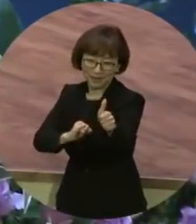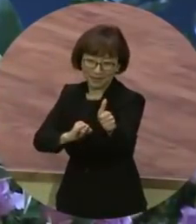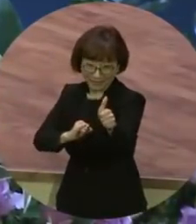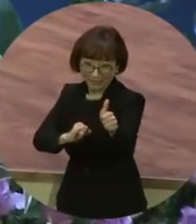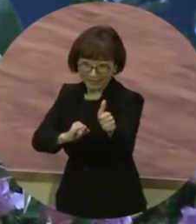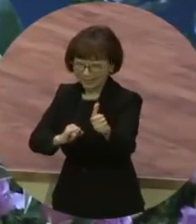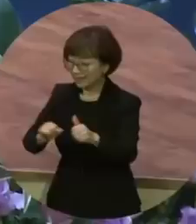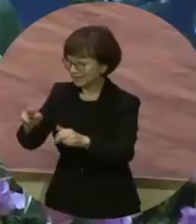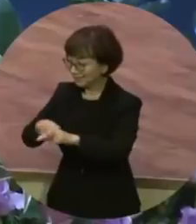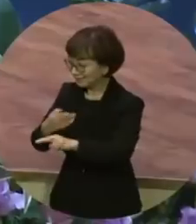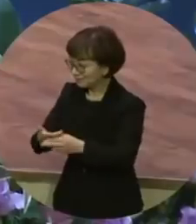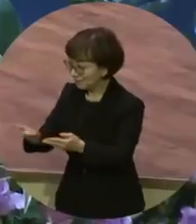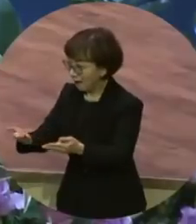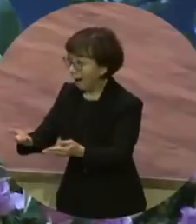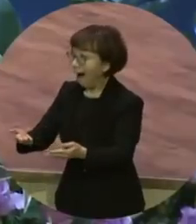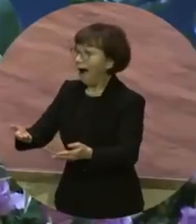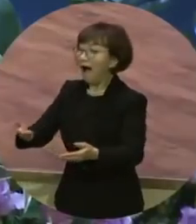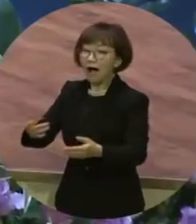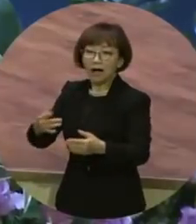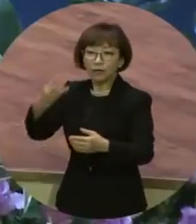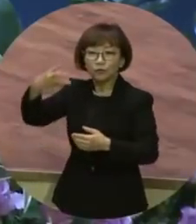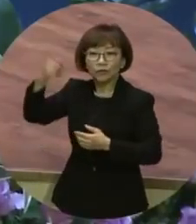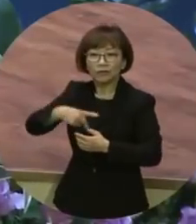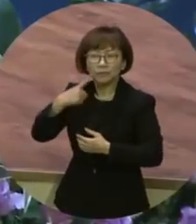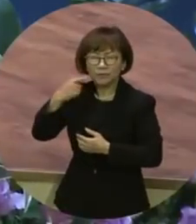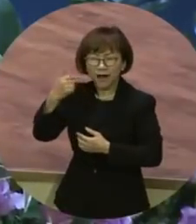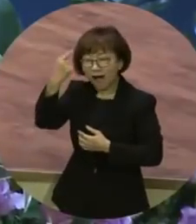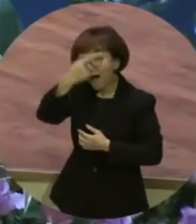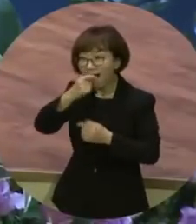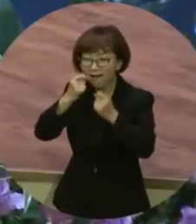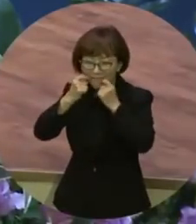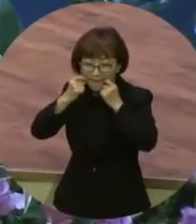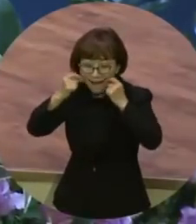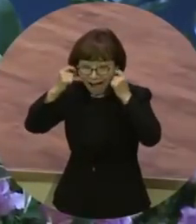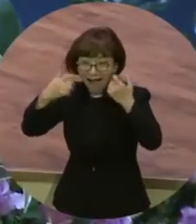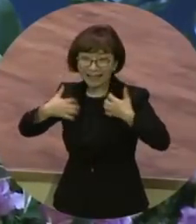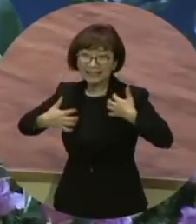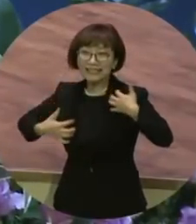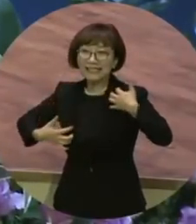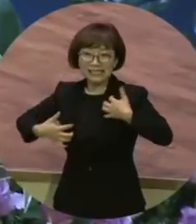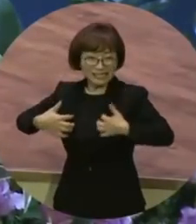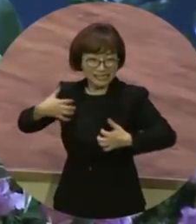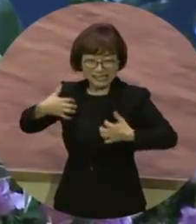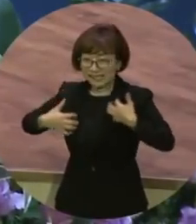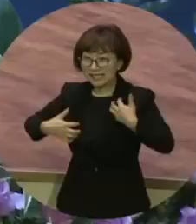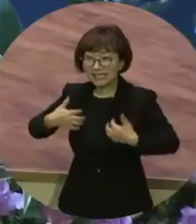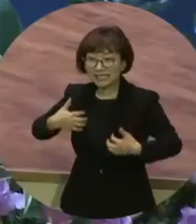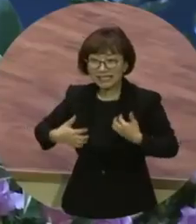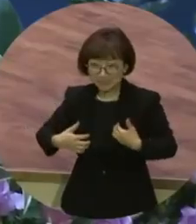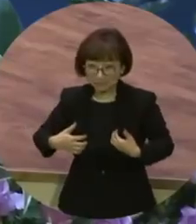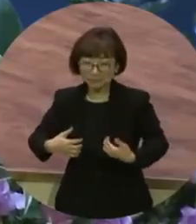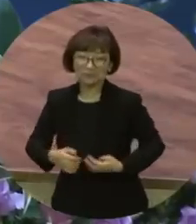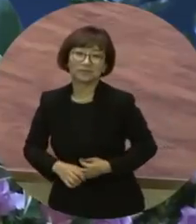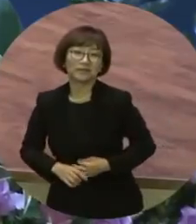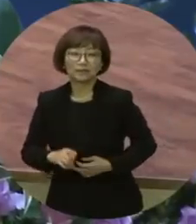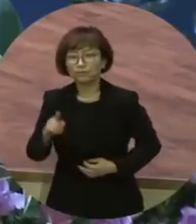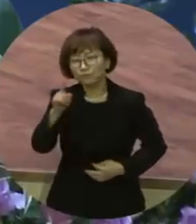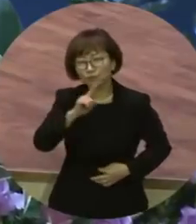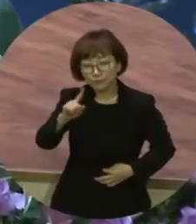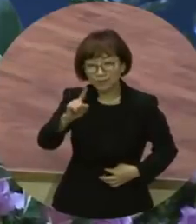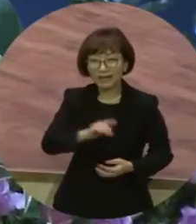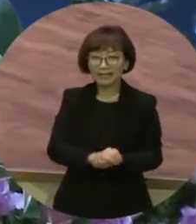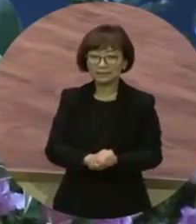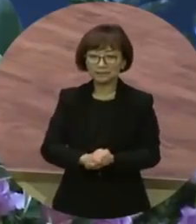좋은 마음으로 쓰신 사자성어예요. 해나 백천. 큰 바다는 하천의 모든 강물을 받아들인다.